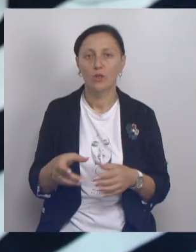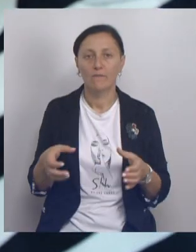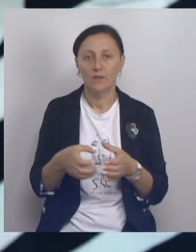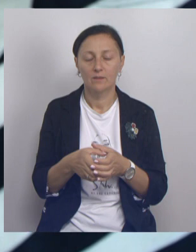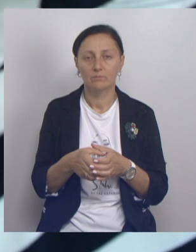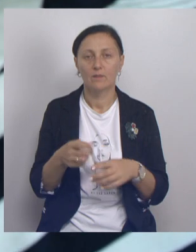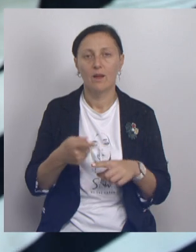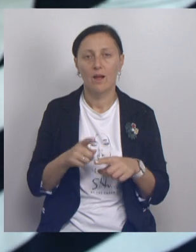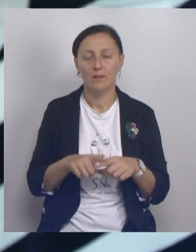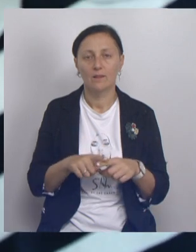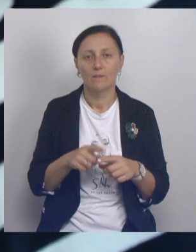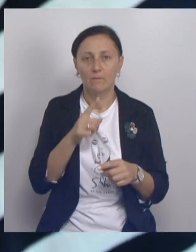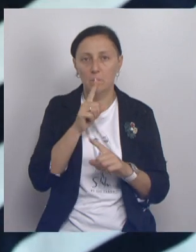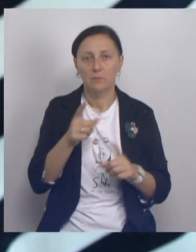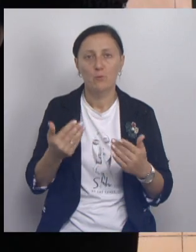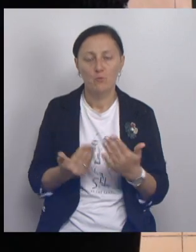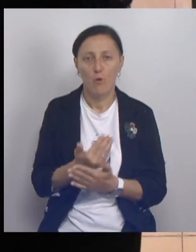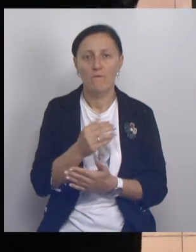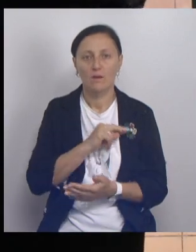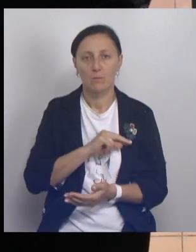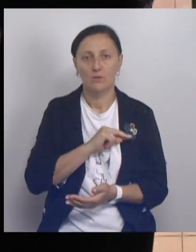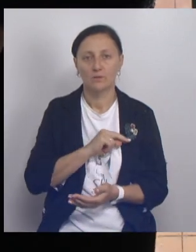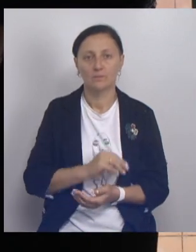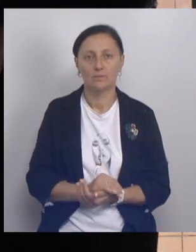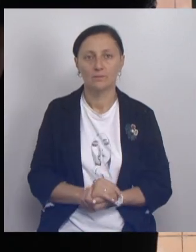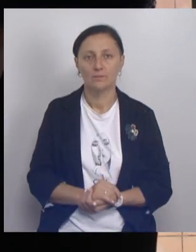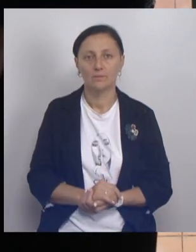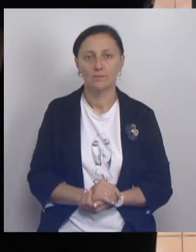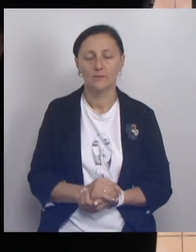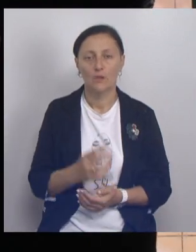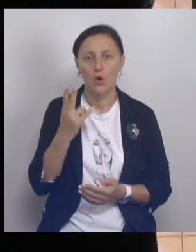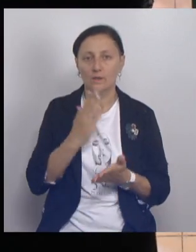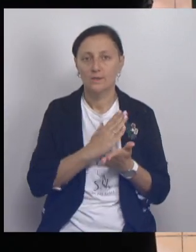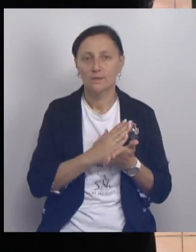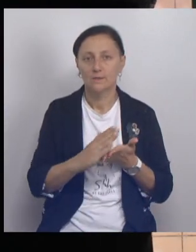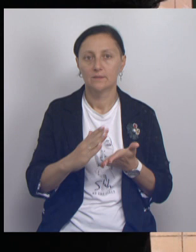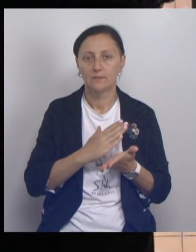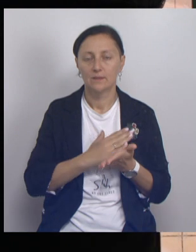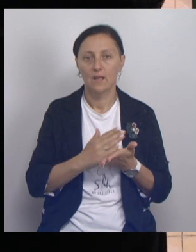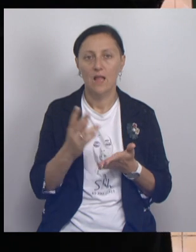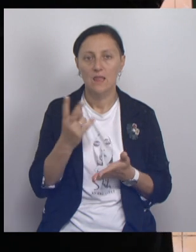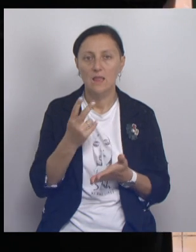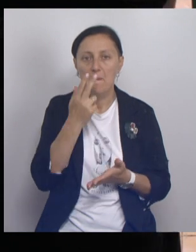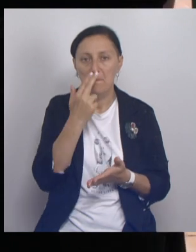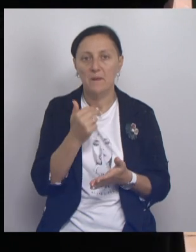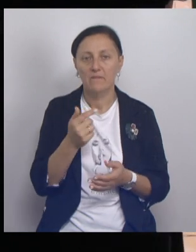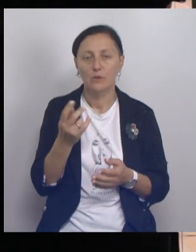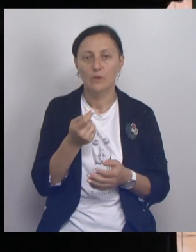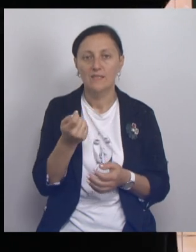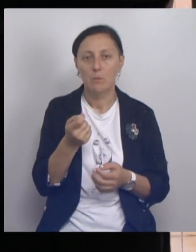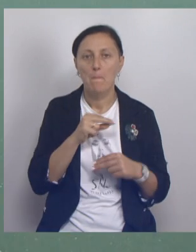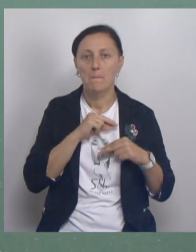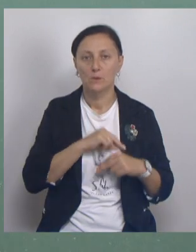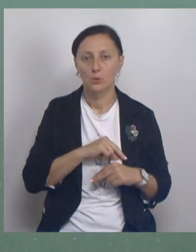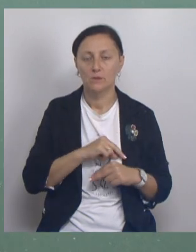работа, что называется, в новинку, но по силам. Ну вот выгоняем когда. Вот тут надо, приноровиться нужно. Вот тут надо немножко